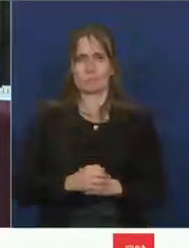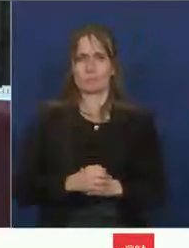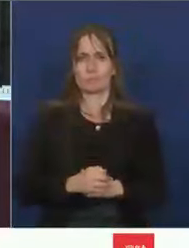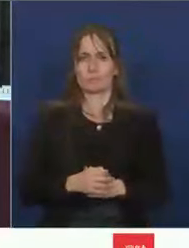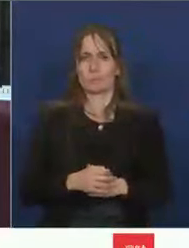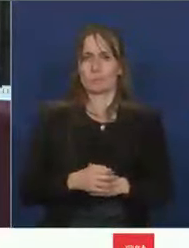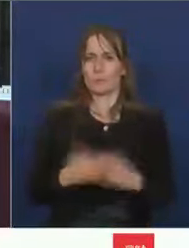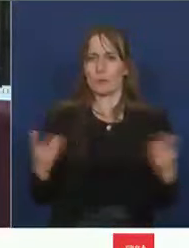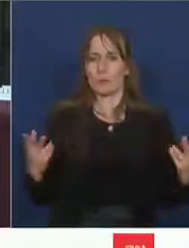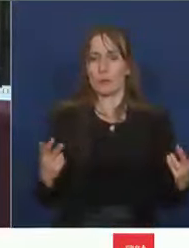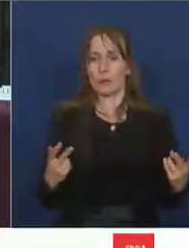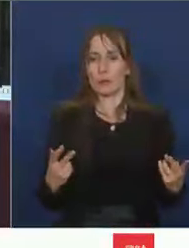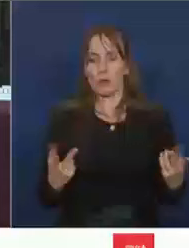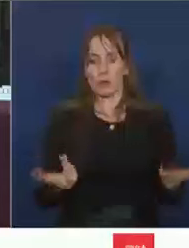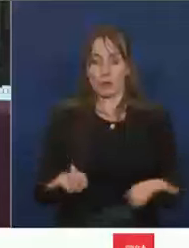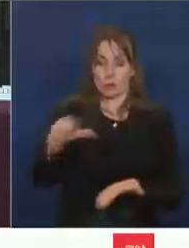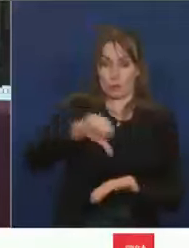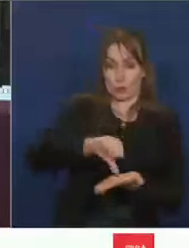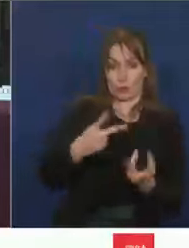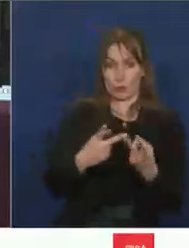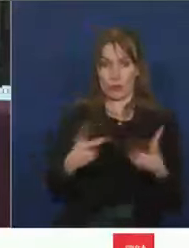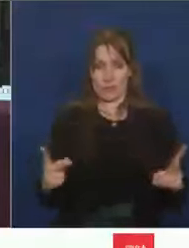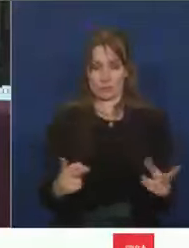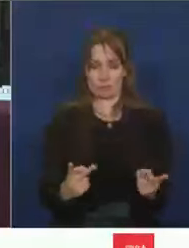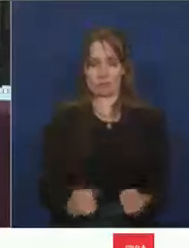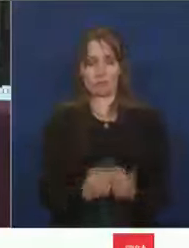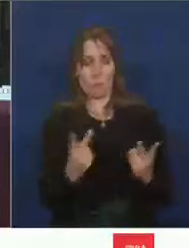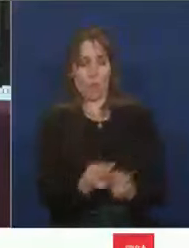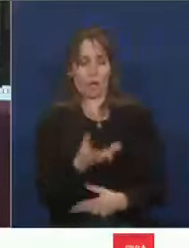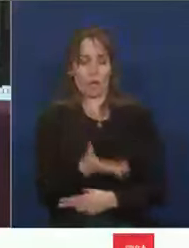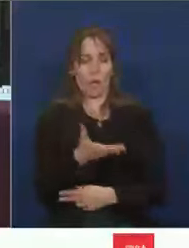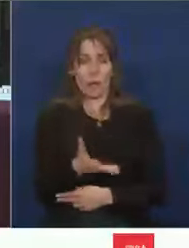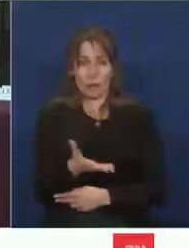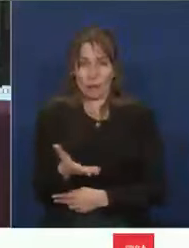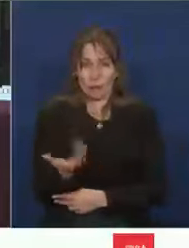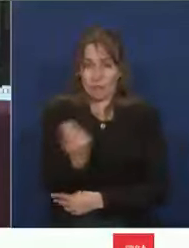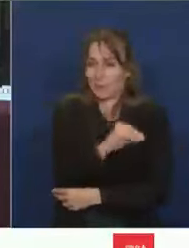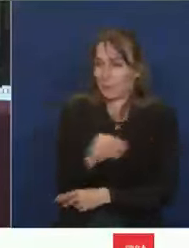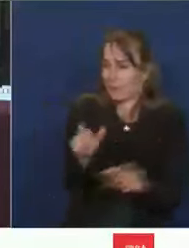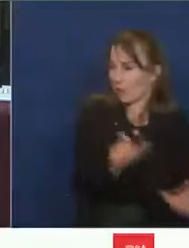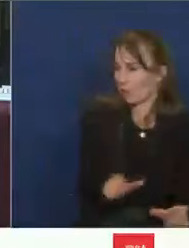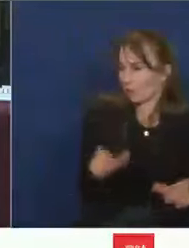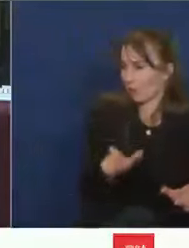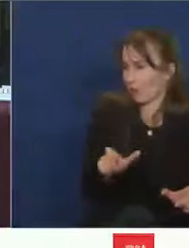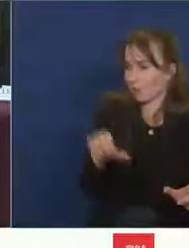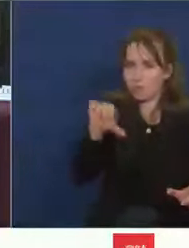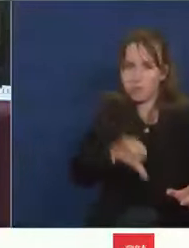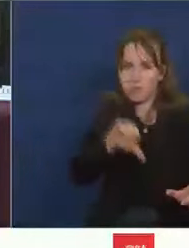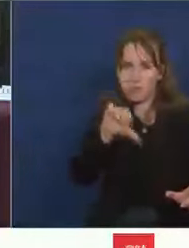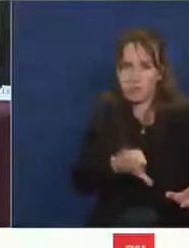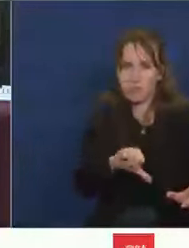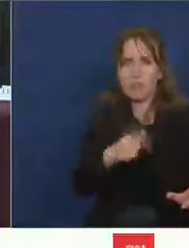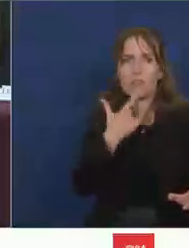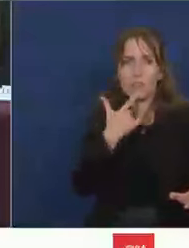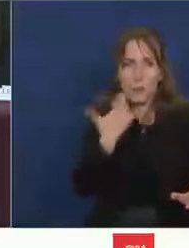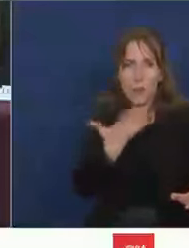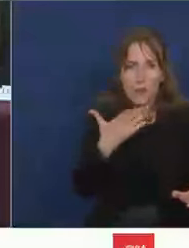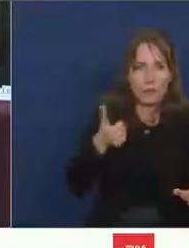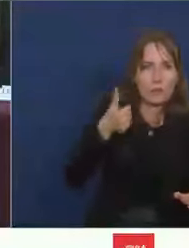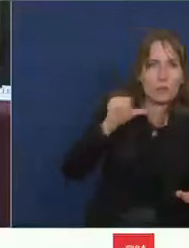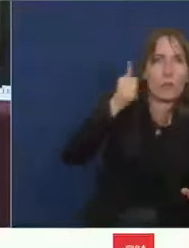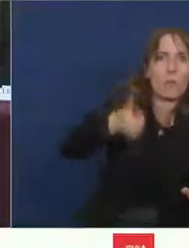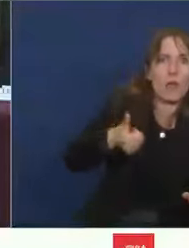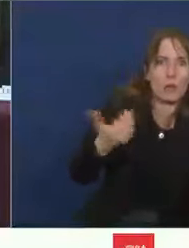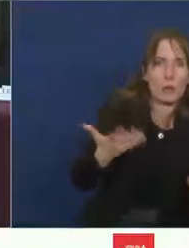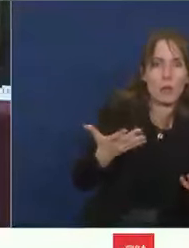d'un square de centre-ville, qu'en sera-t-il demain de petits espaces excentrés et après-demain de l'immense parc